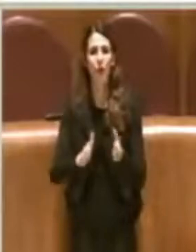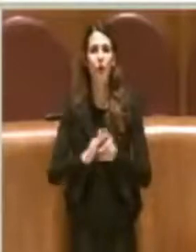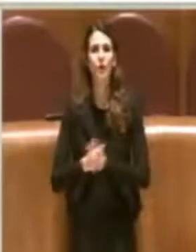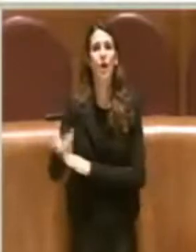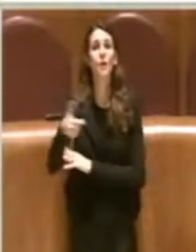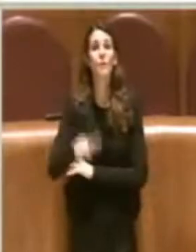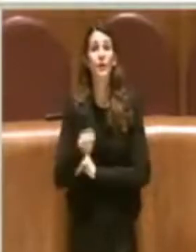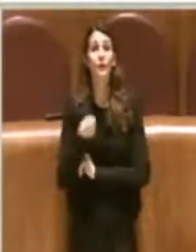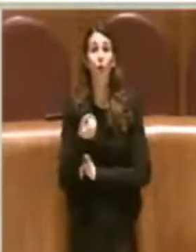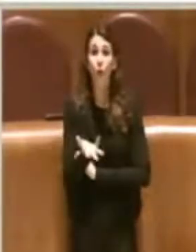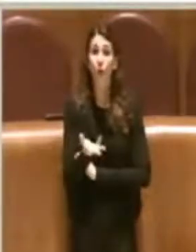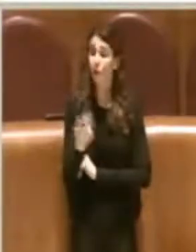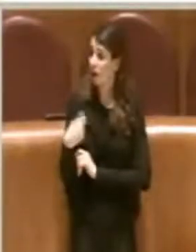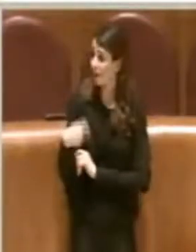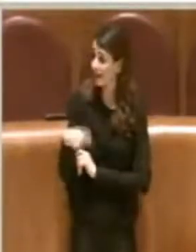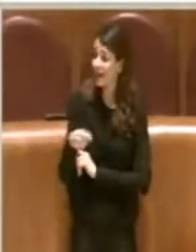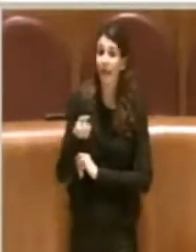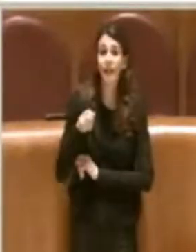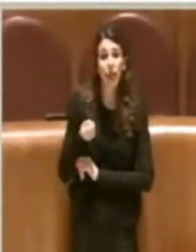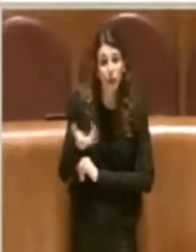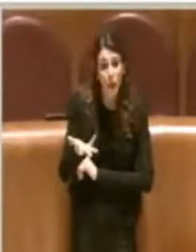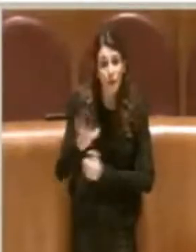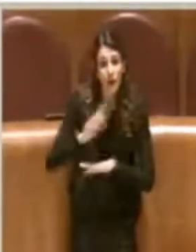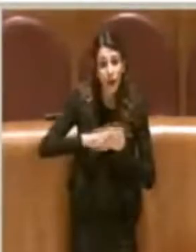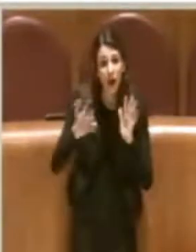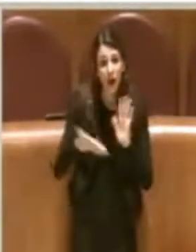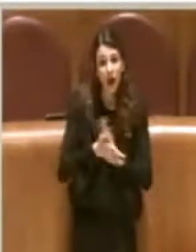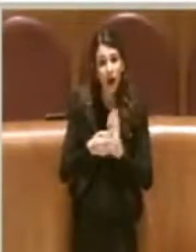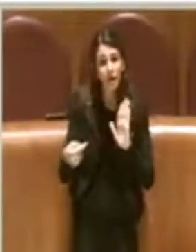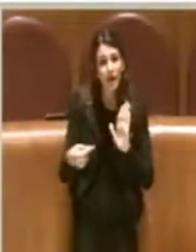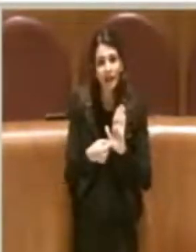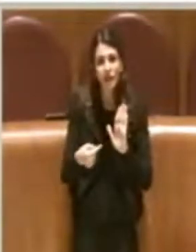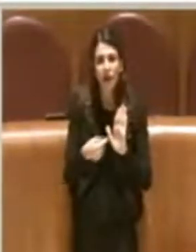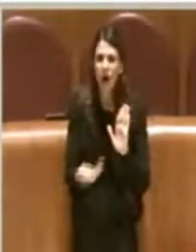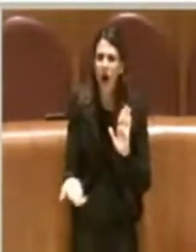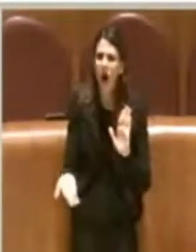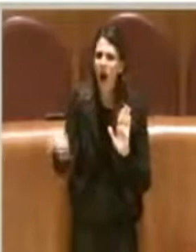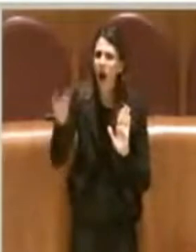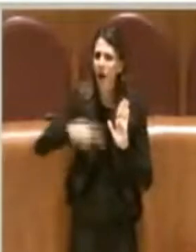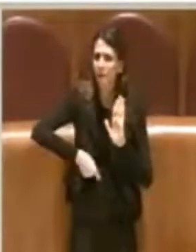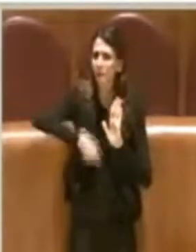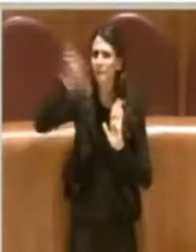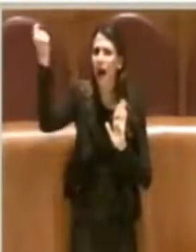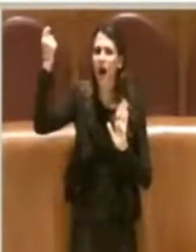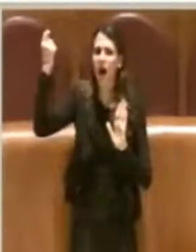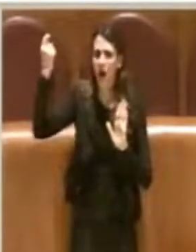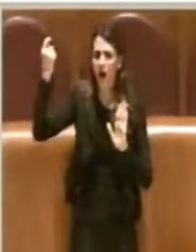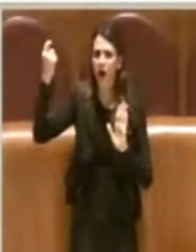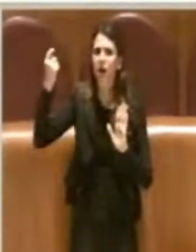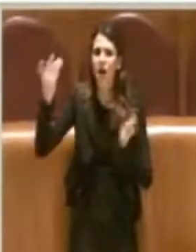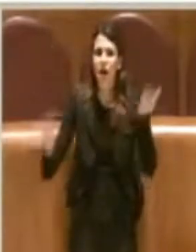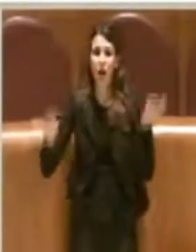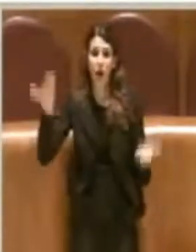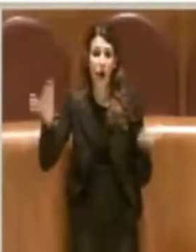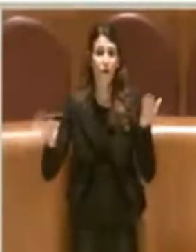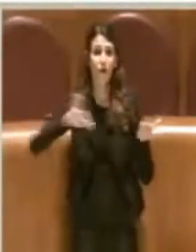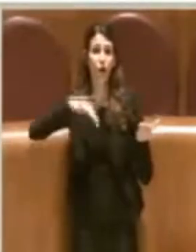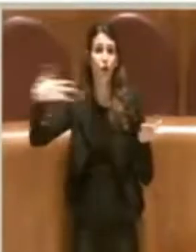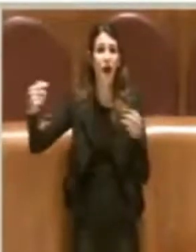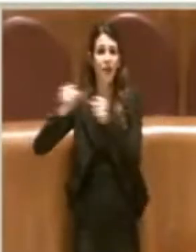numeri presidente di queste convenzioni sono altissimi rispetto alle altre città tenuto conto anche dell'importanza